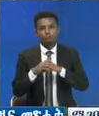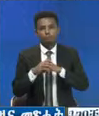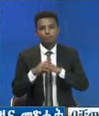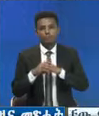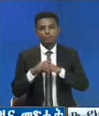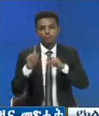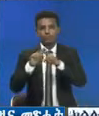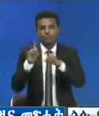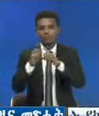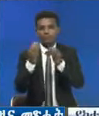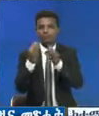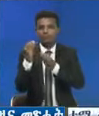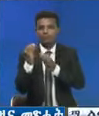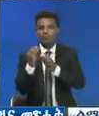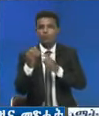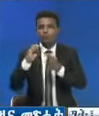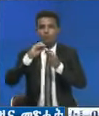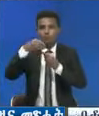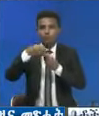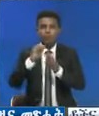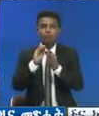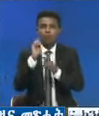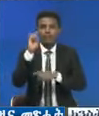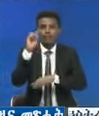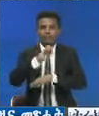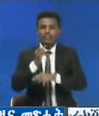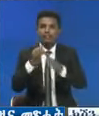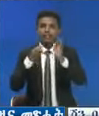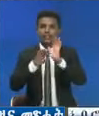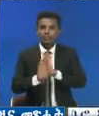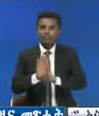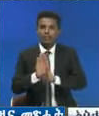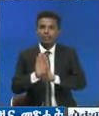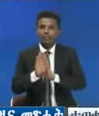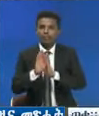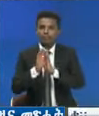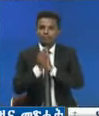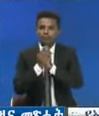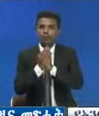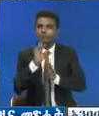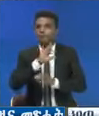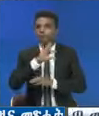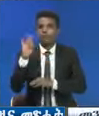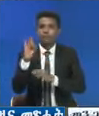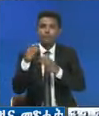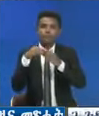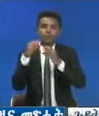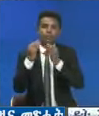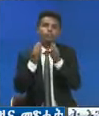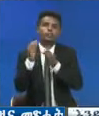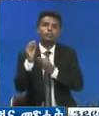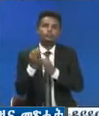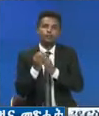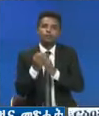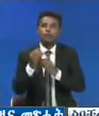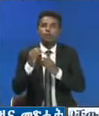እንሸጣለን። ሙዝ ተቀን በአንድ ቀን ገበያ እኔ በጀርቢያ ይጄ 800 ብር ነው የሚሸጠው፣ ብዙ ነው የሚሸጠው።